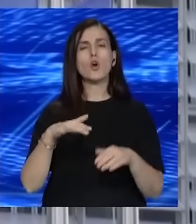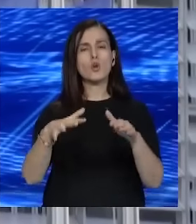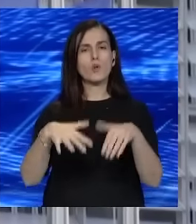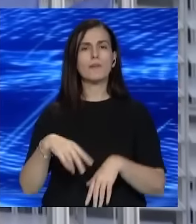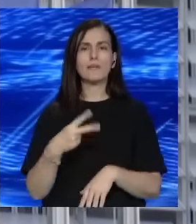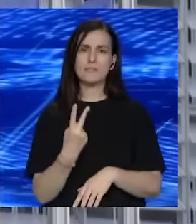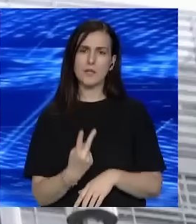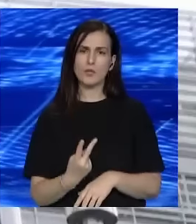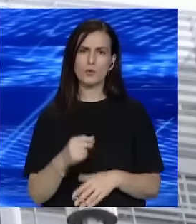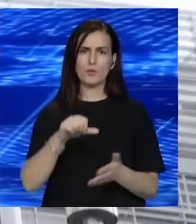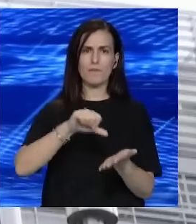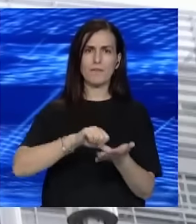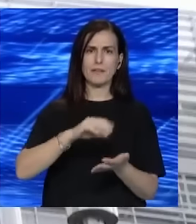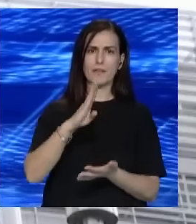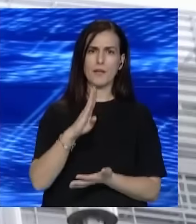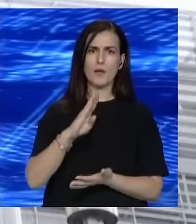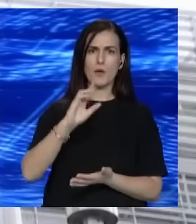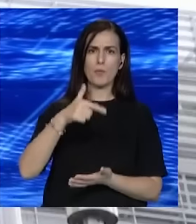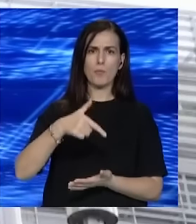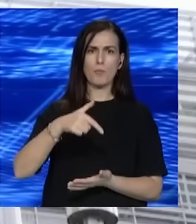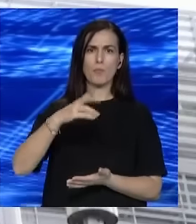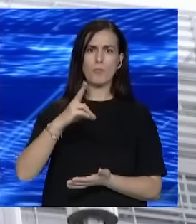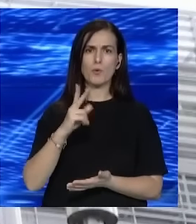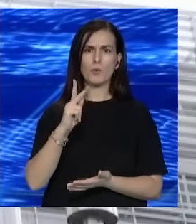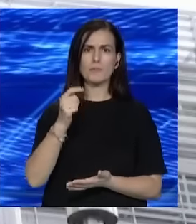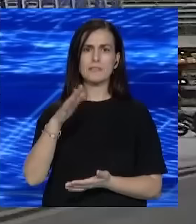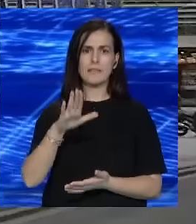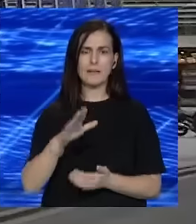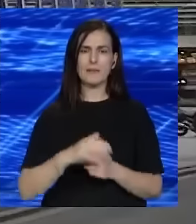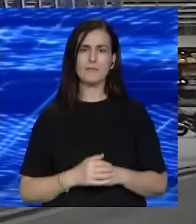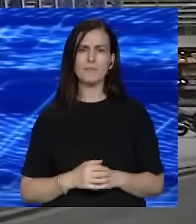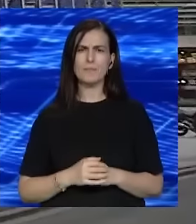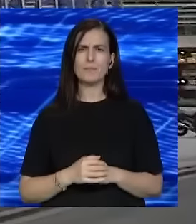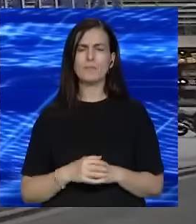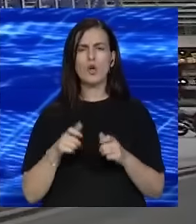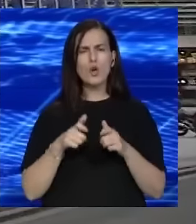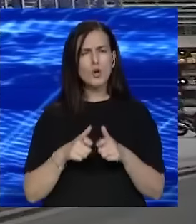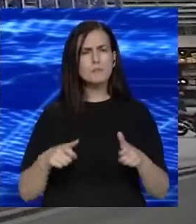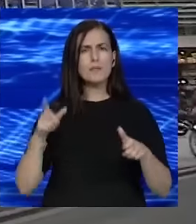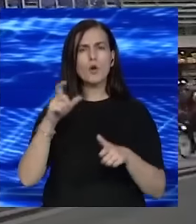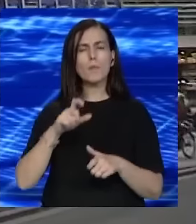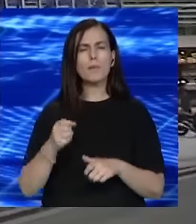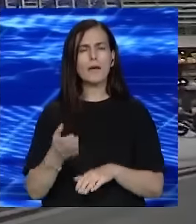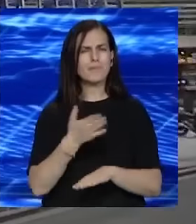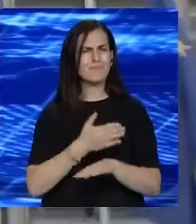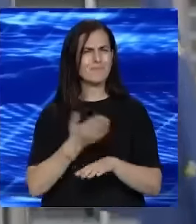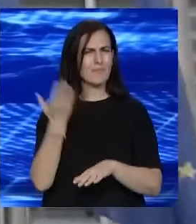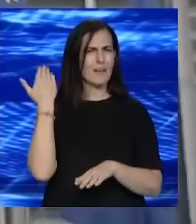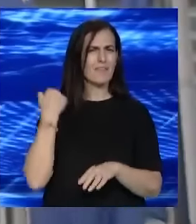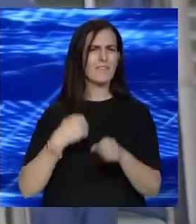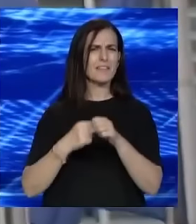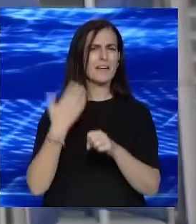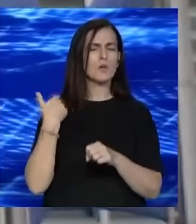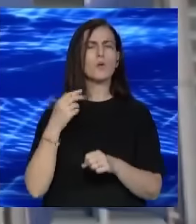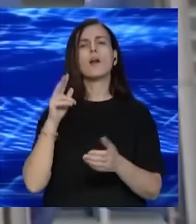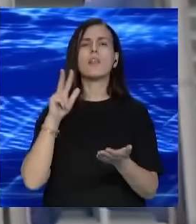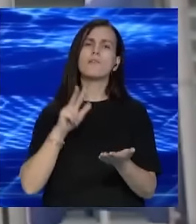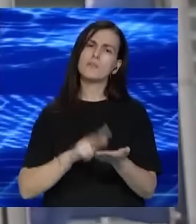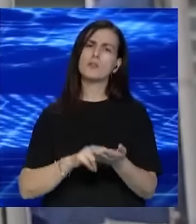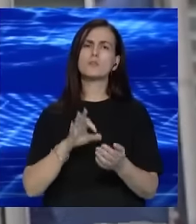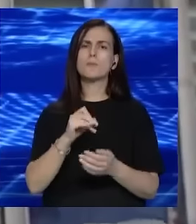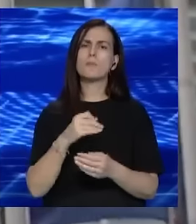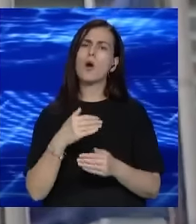ndërqeveritare në Bruxelles. Komisioni Evropian në dhjetorin e vitit shkuar i cilësoi të përmbushura standardet nga Shqipëria dhe